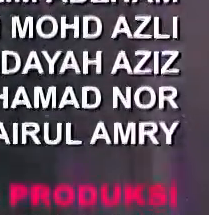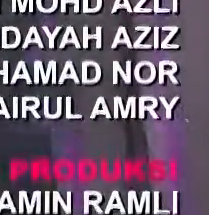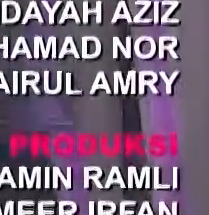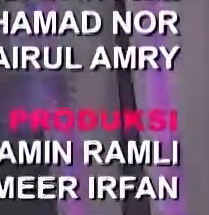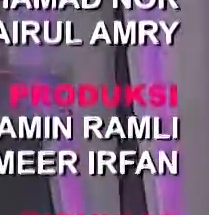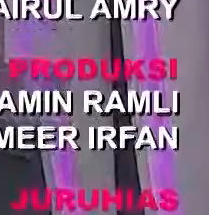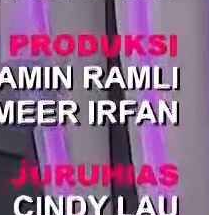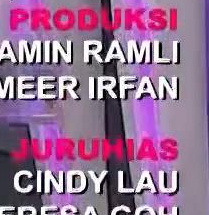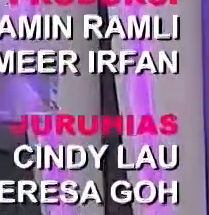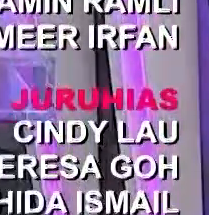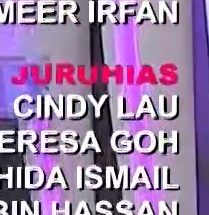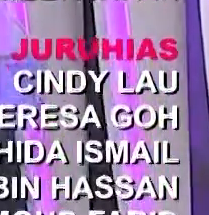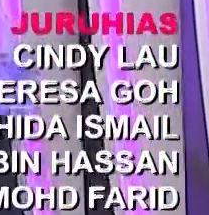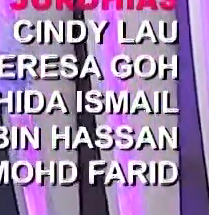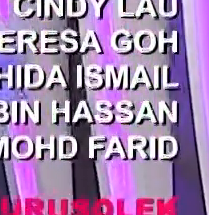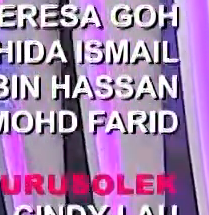hai hai